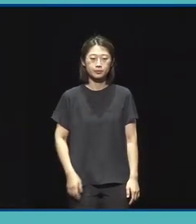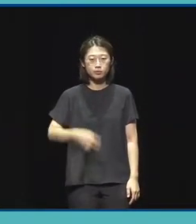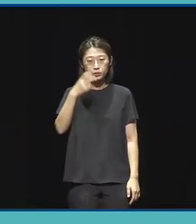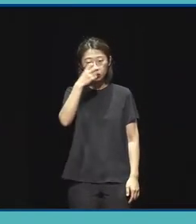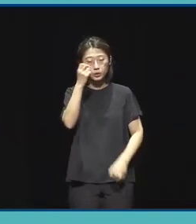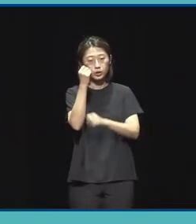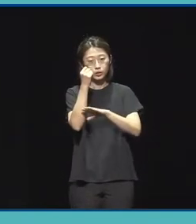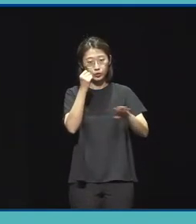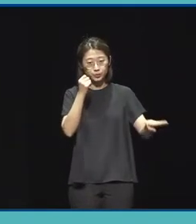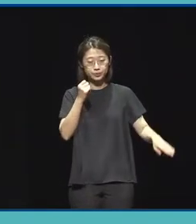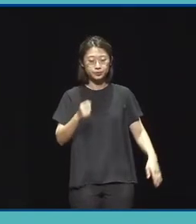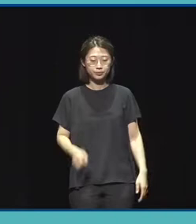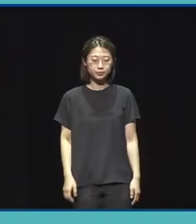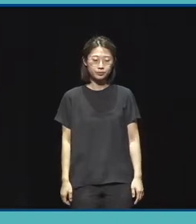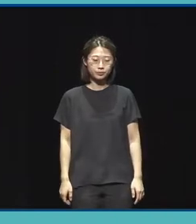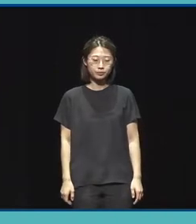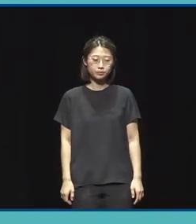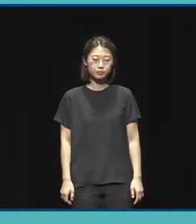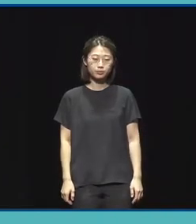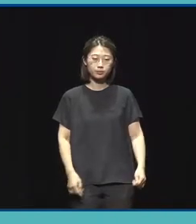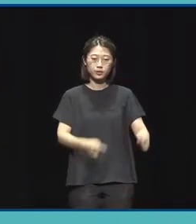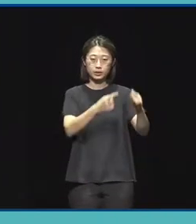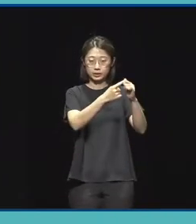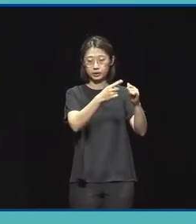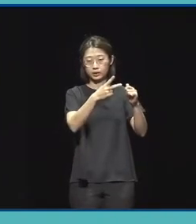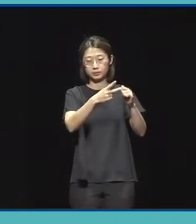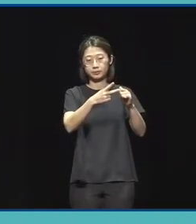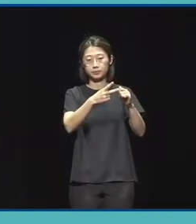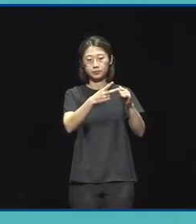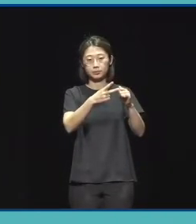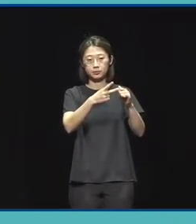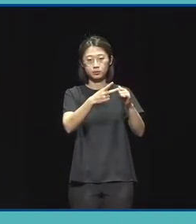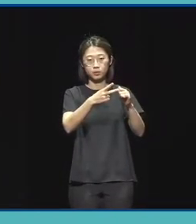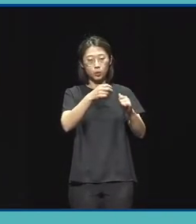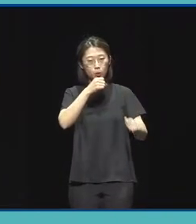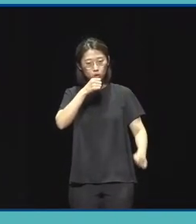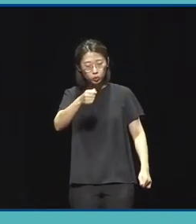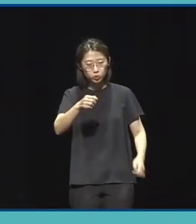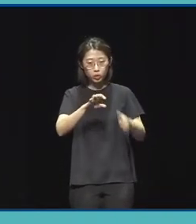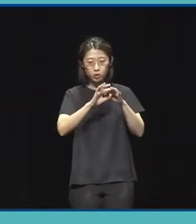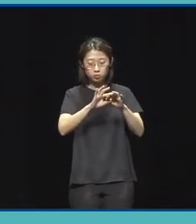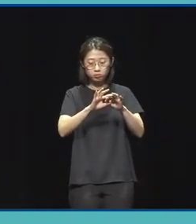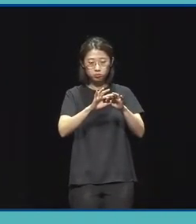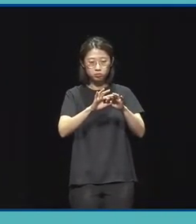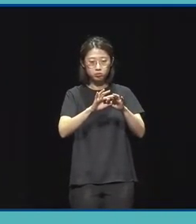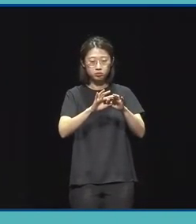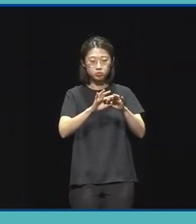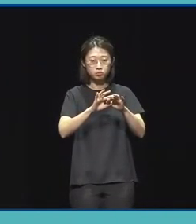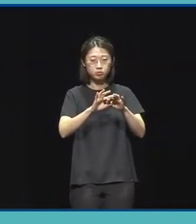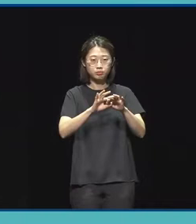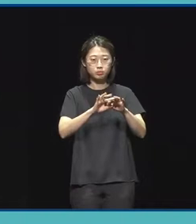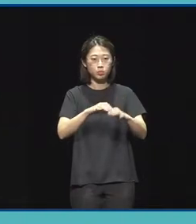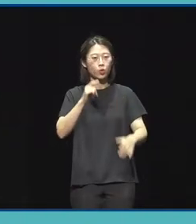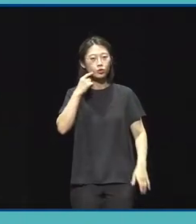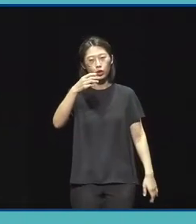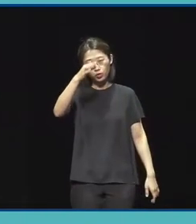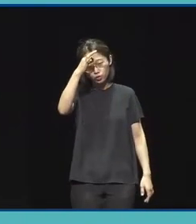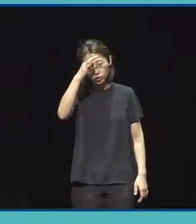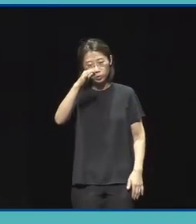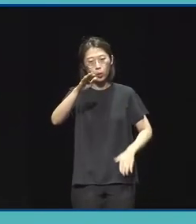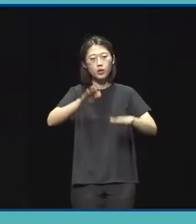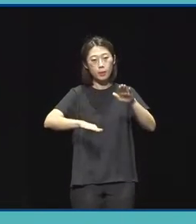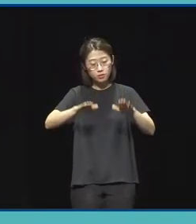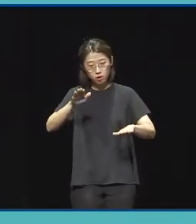심의의 기준입니다 1차 서류와 2차 PT 인터뷰 심의 경우는 작품에 예술적 우수성과